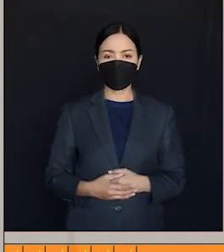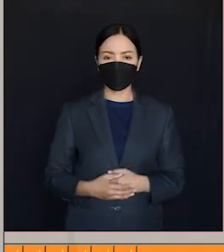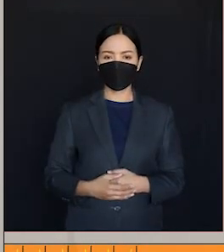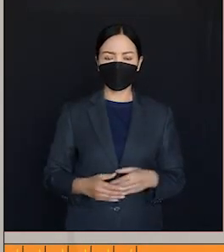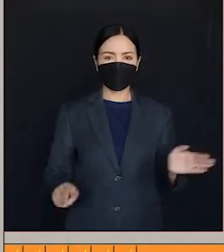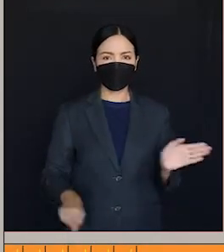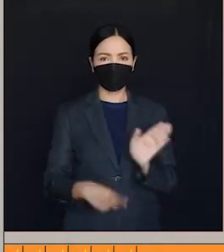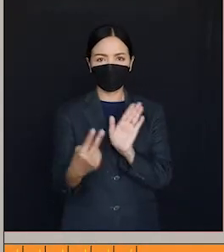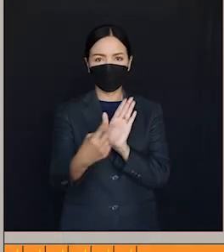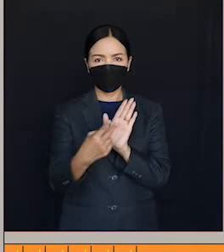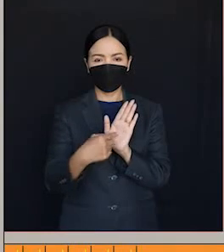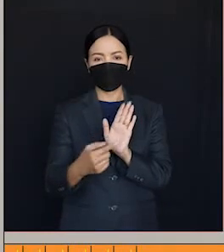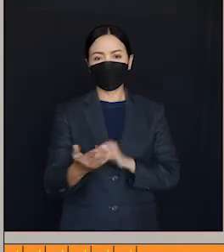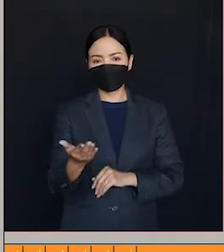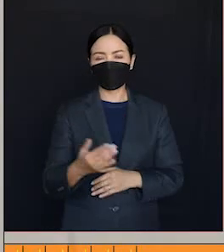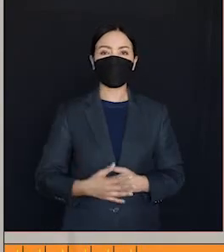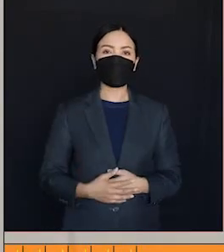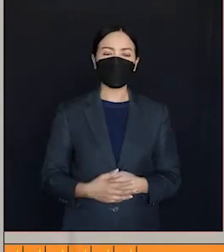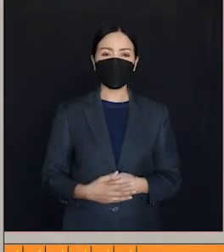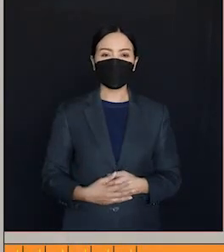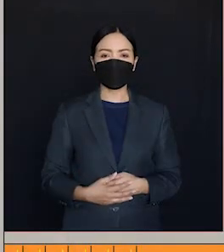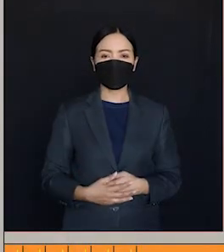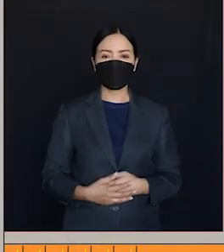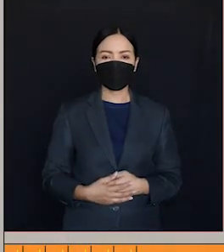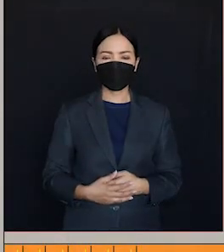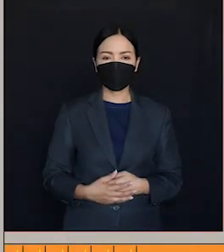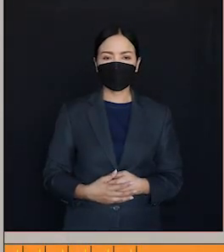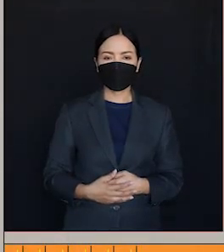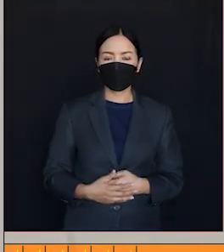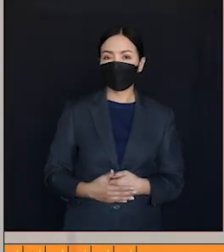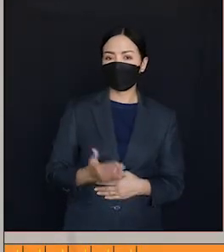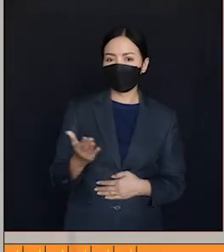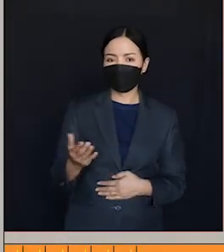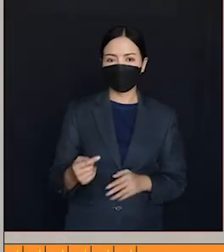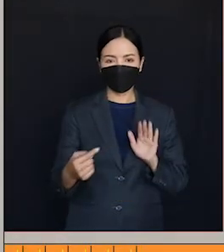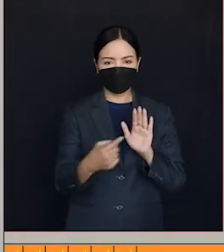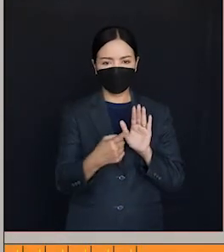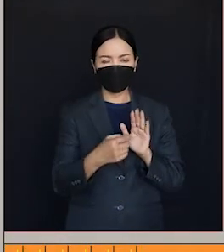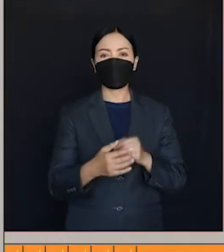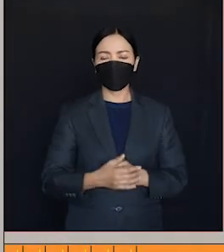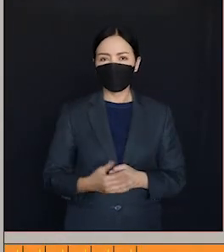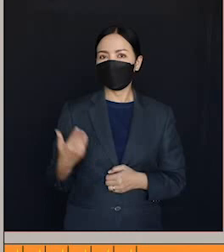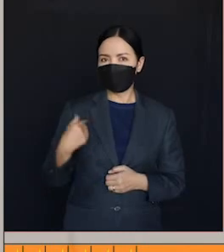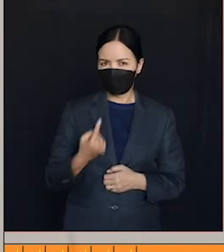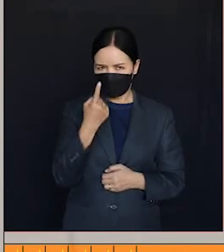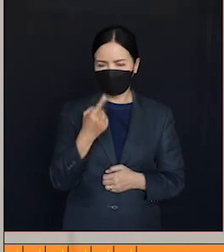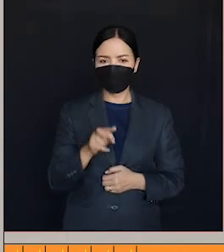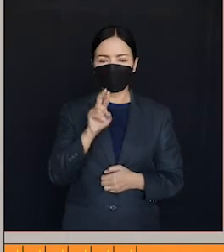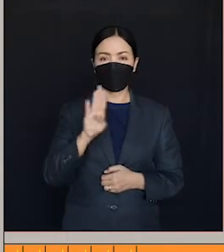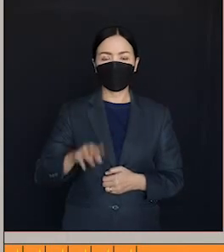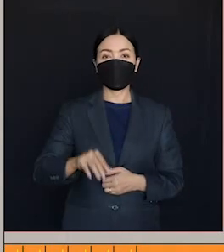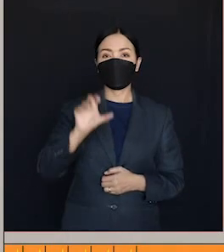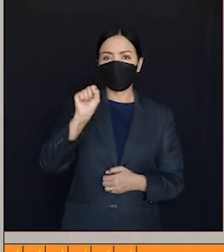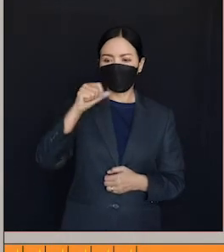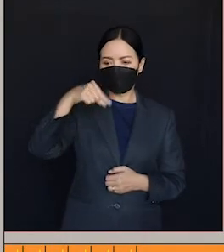ราก็จะเห็นนะคะ นี่มา ข้อมูลตรงนี้เหมือนกันนะคะเรามีอีกระบบนึงระบบ